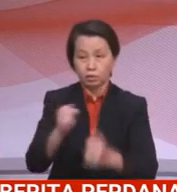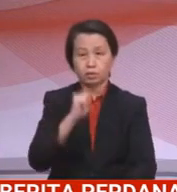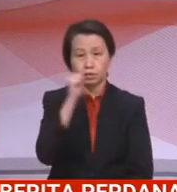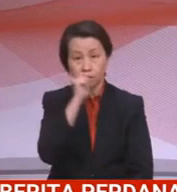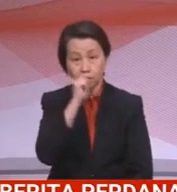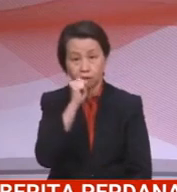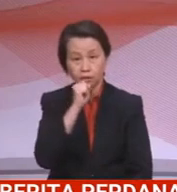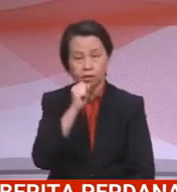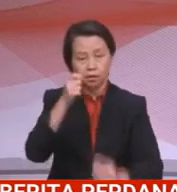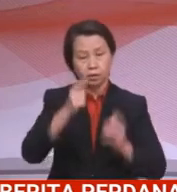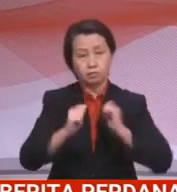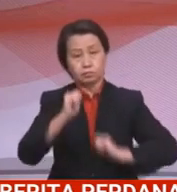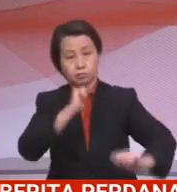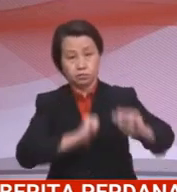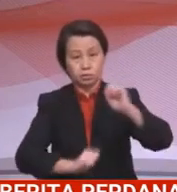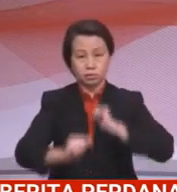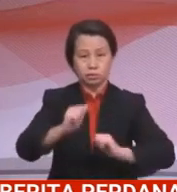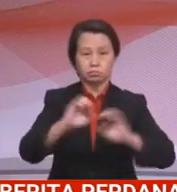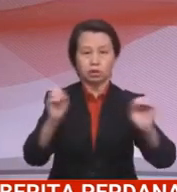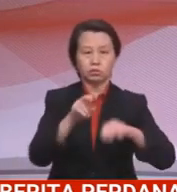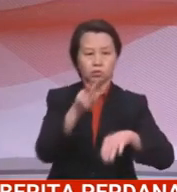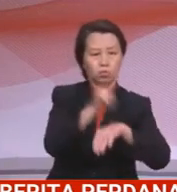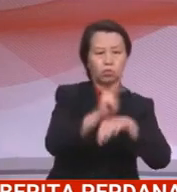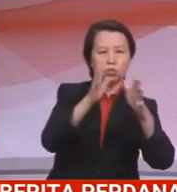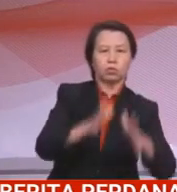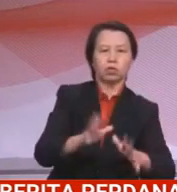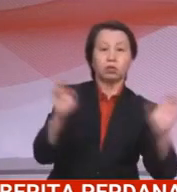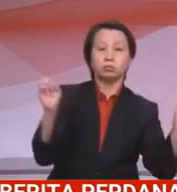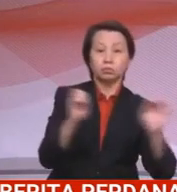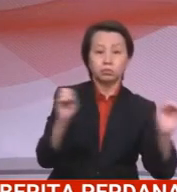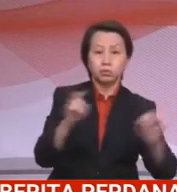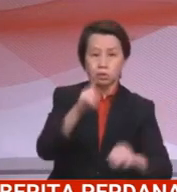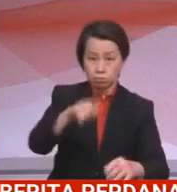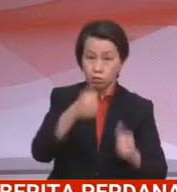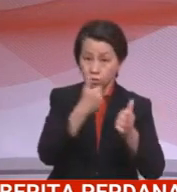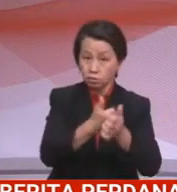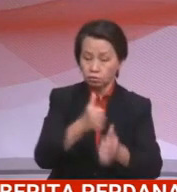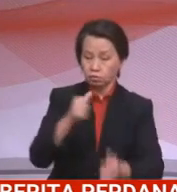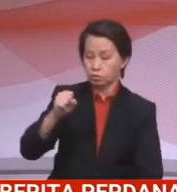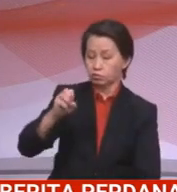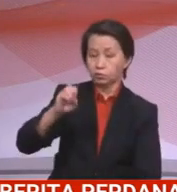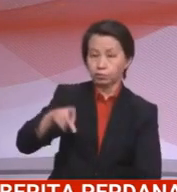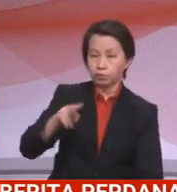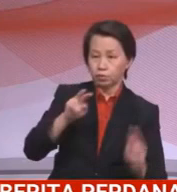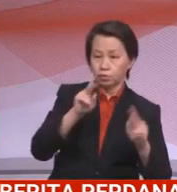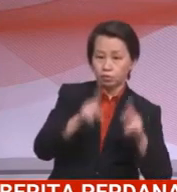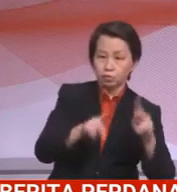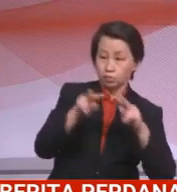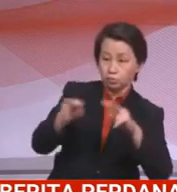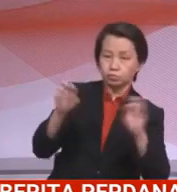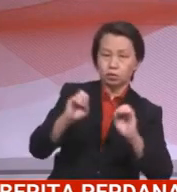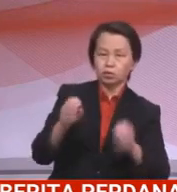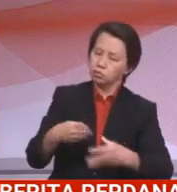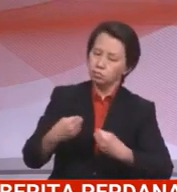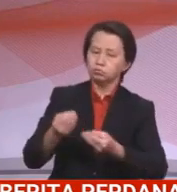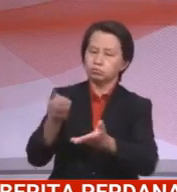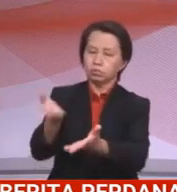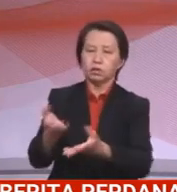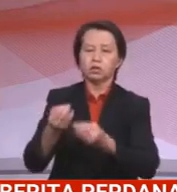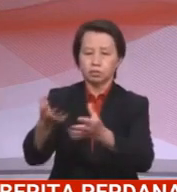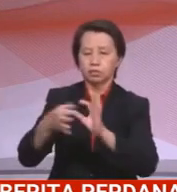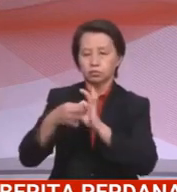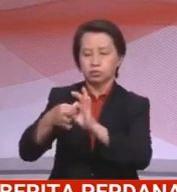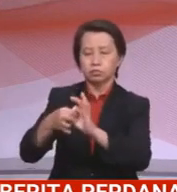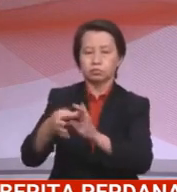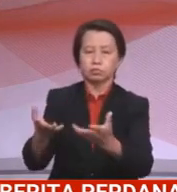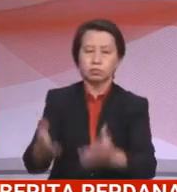cie tetapi itu tidak ada penontonnya kalau kita gini-gini gue Sofyan sesuai kita baca penggunaannya dengan